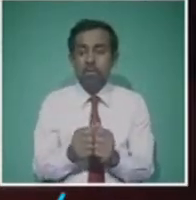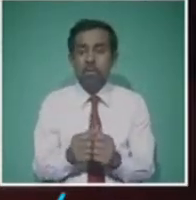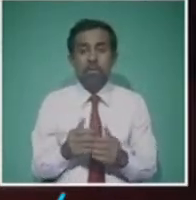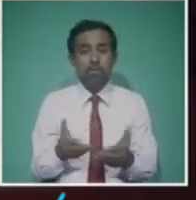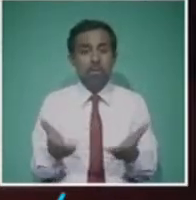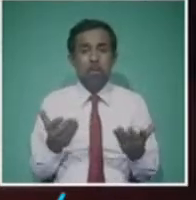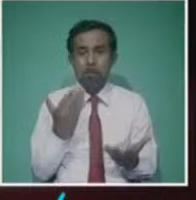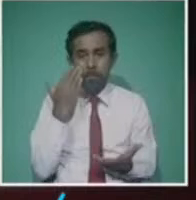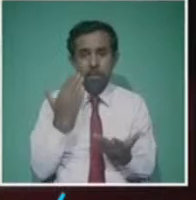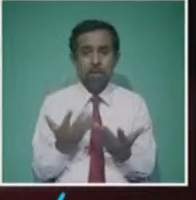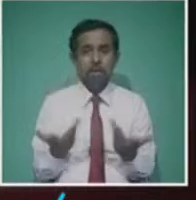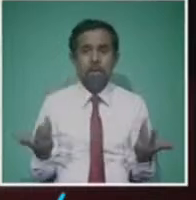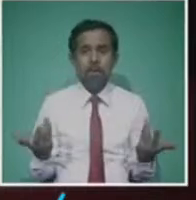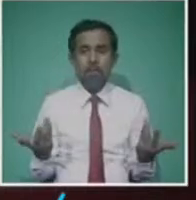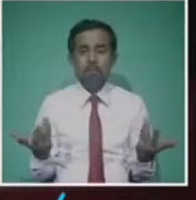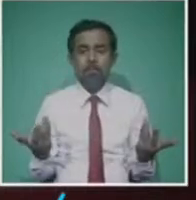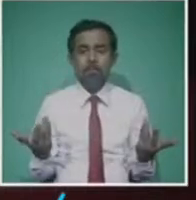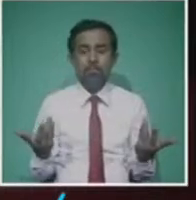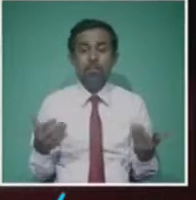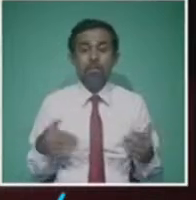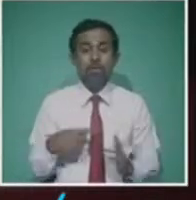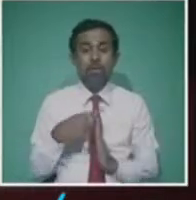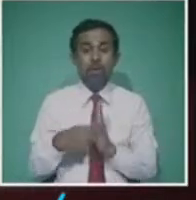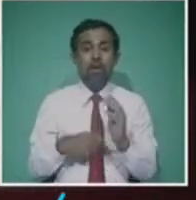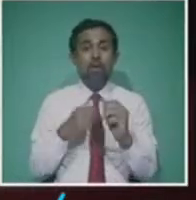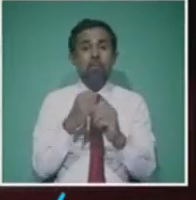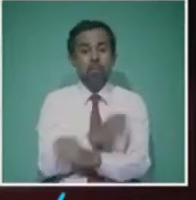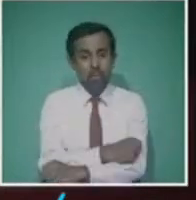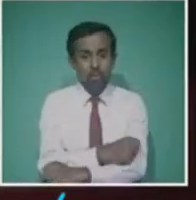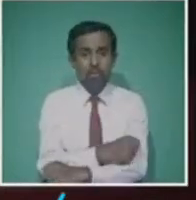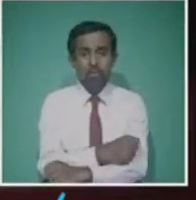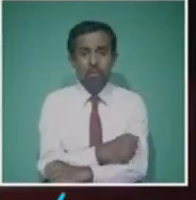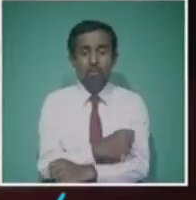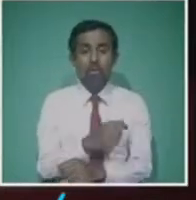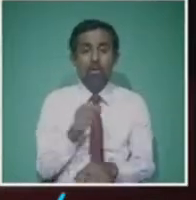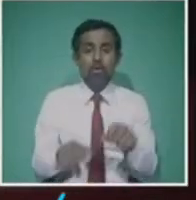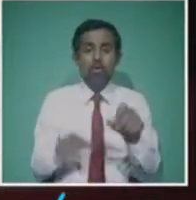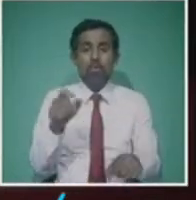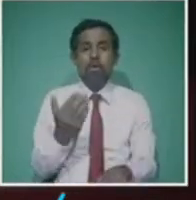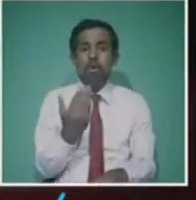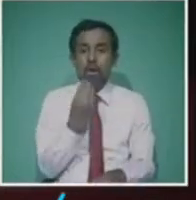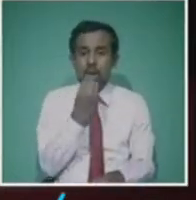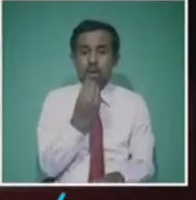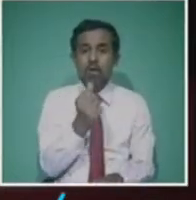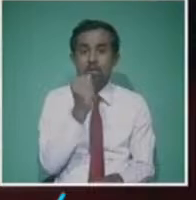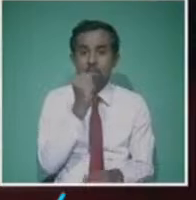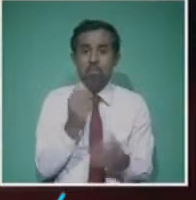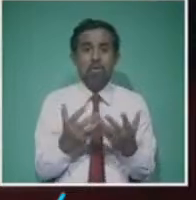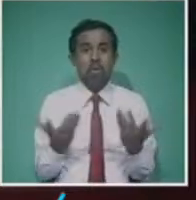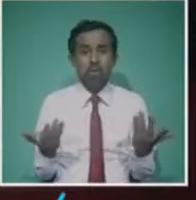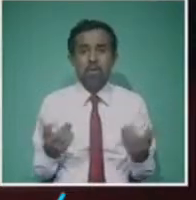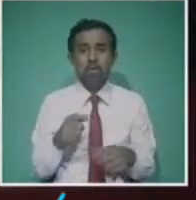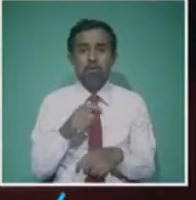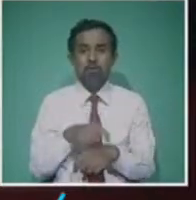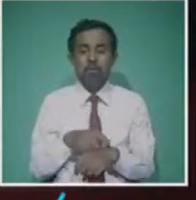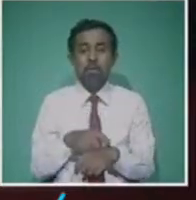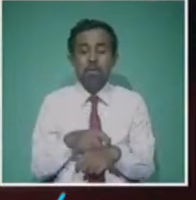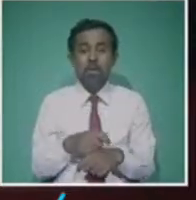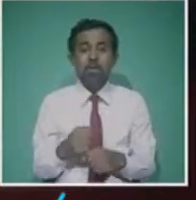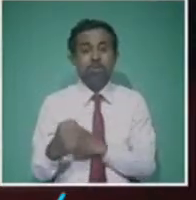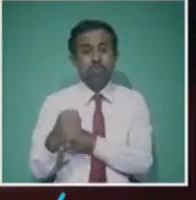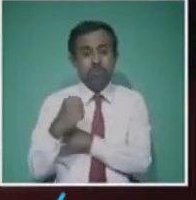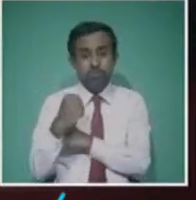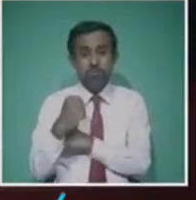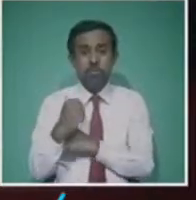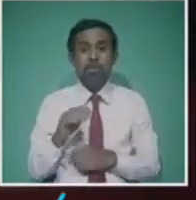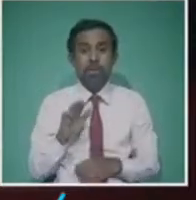බවක් පේන්නේ නැහැ. අද අපේ රට කඩා වැටලා ජනතාව කන්න බොන්න නැතුව ඉන්න වෙලෙත් මේවා හරහා බලේ